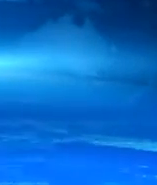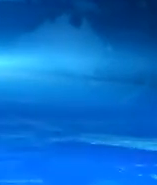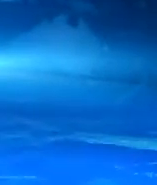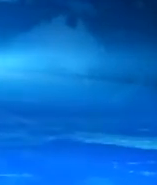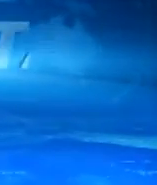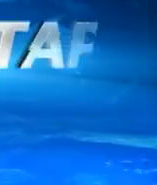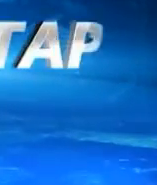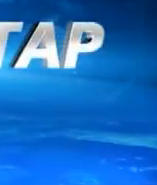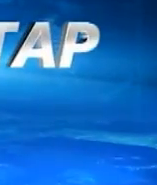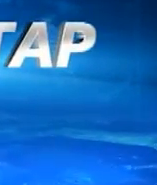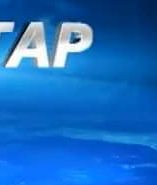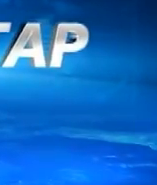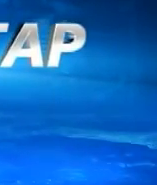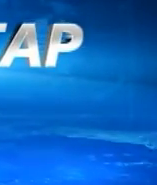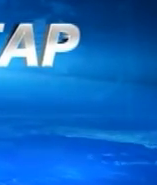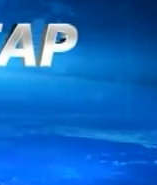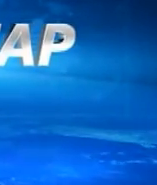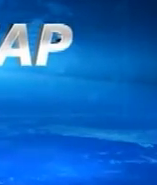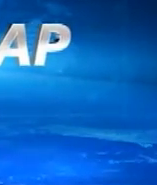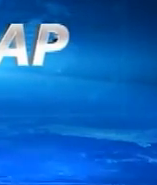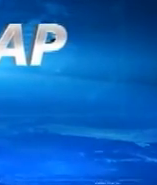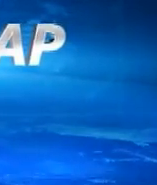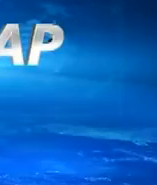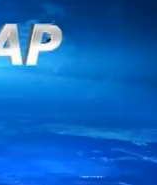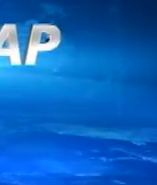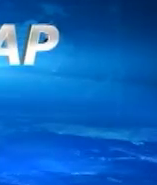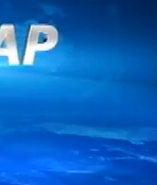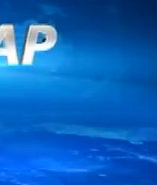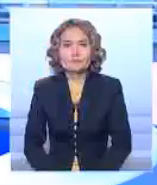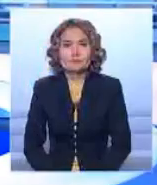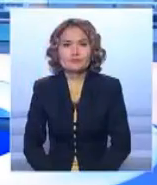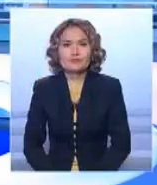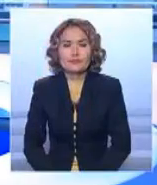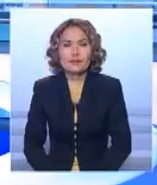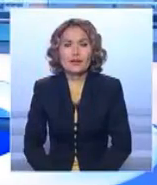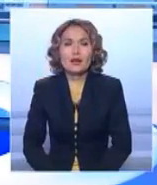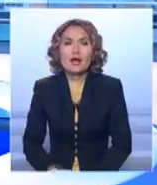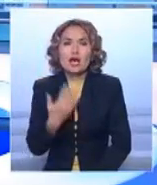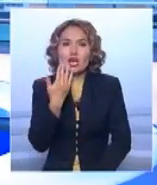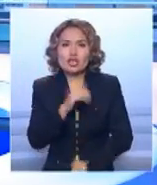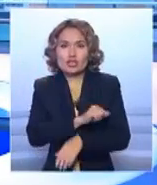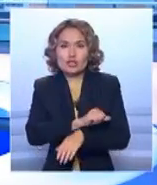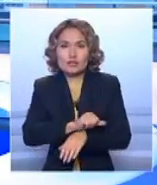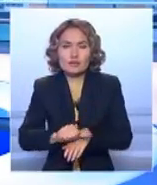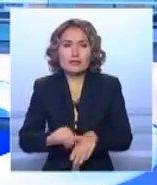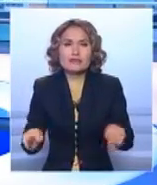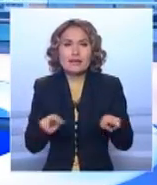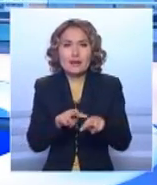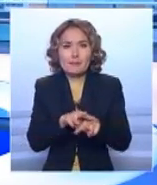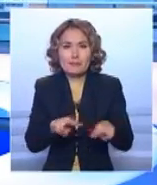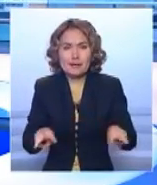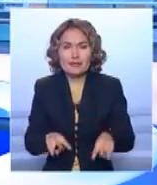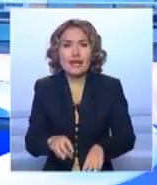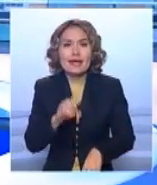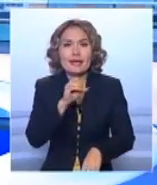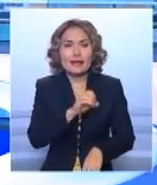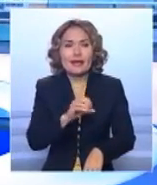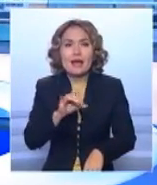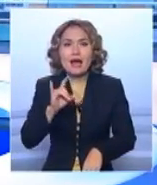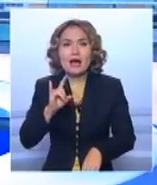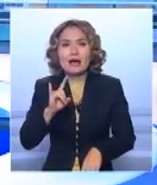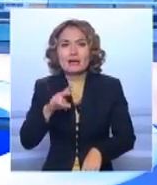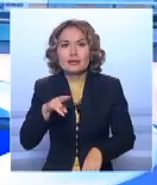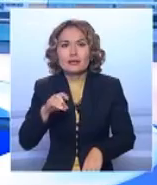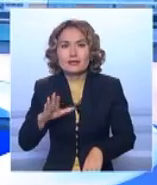Өзбекстан Өзге де жаңалықтарға. Сыртқы істер министрі